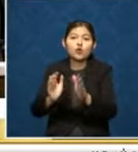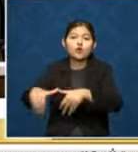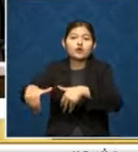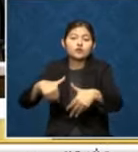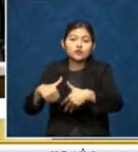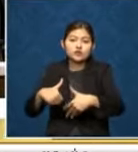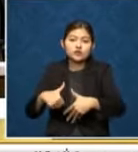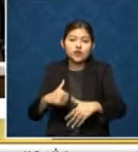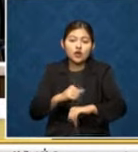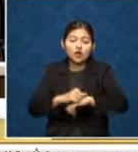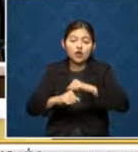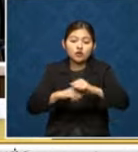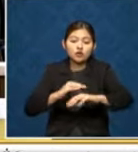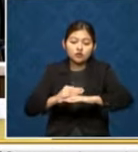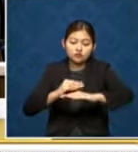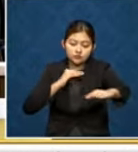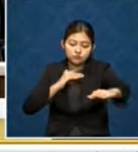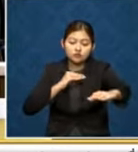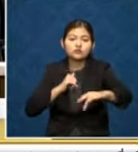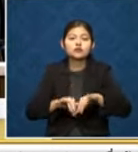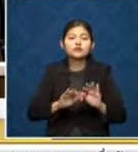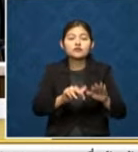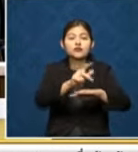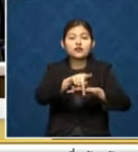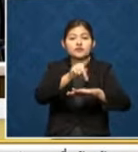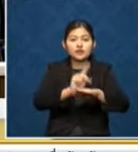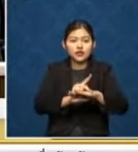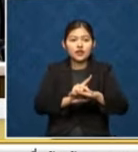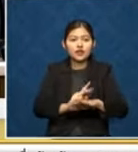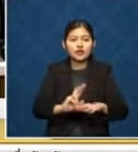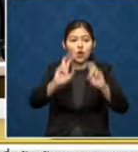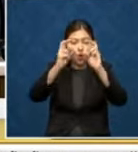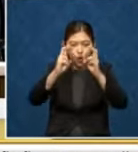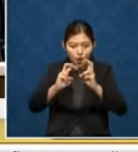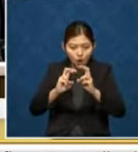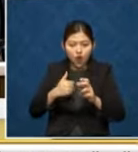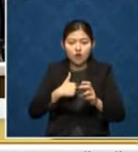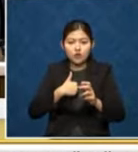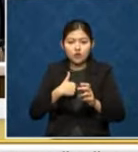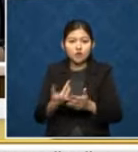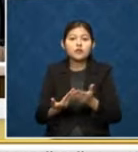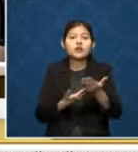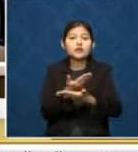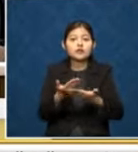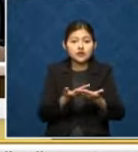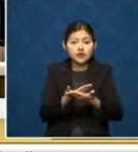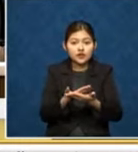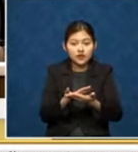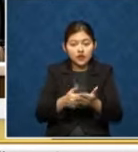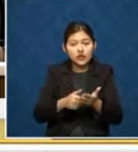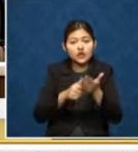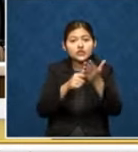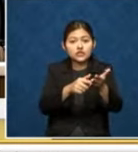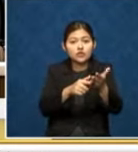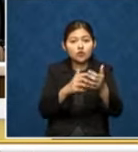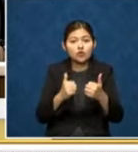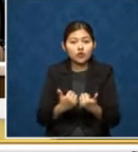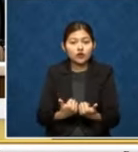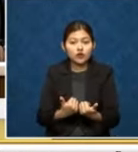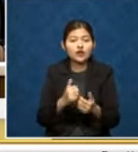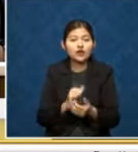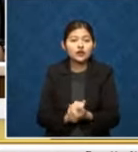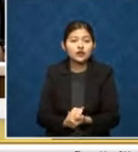ชาชนก็ขอฝากท่านประธานว่าหลายๆเรื่องที่ผมได้หารือวันนี้ได้รับการตอบ